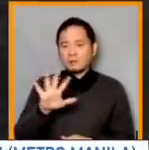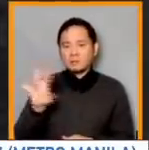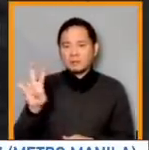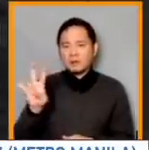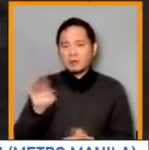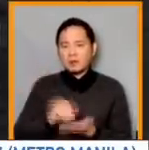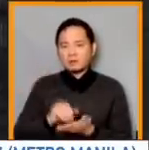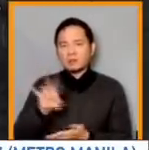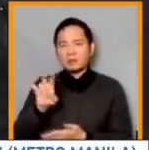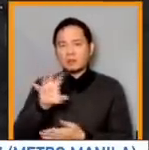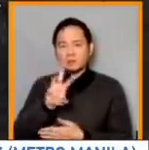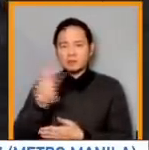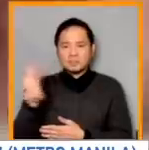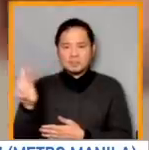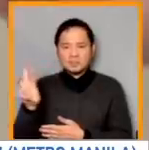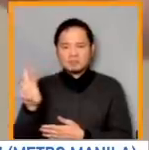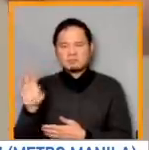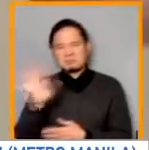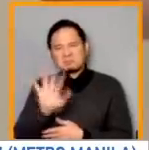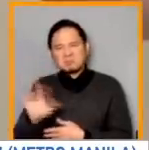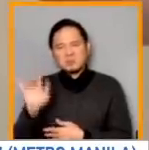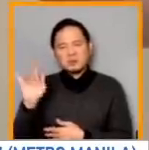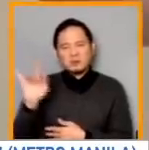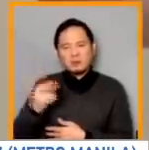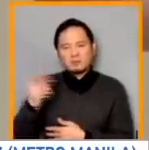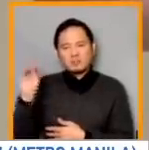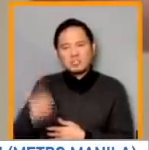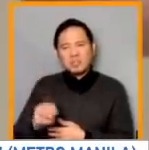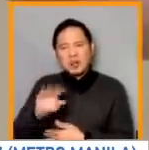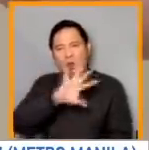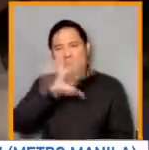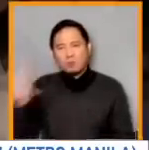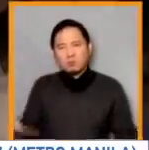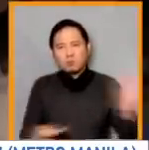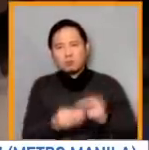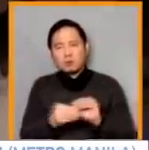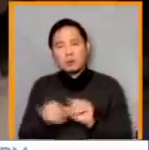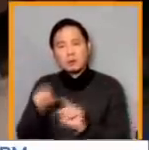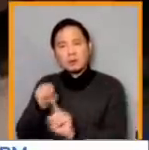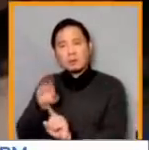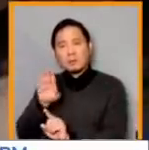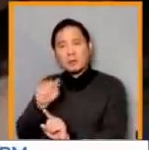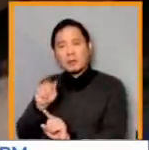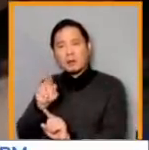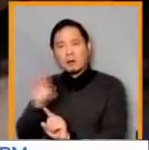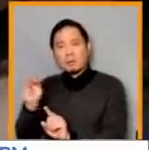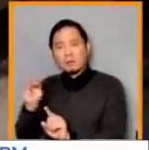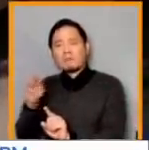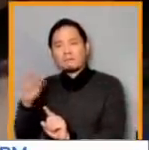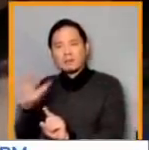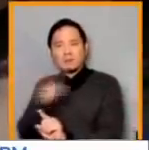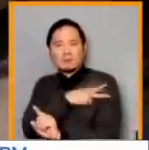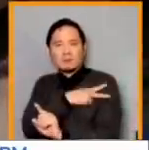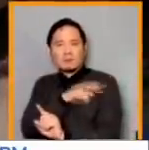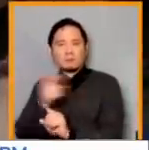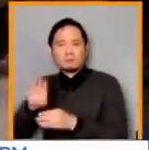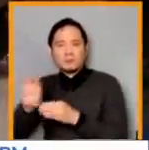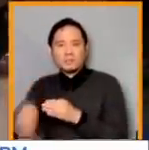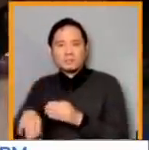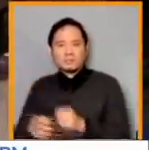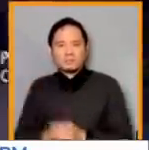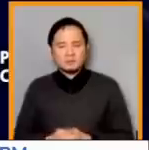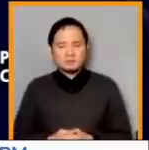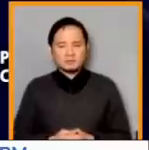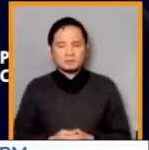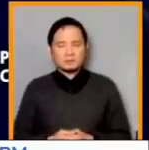957,766 o 25% lang ng populasyon ng BARMM ang kompleto na sa bakuna. Umawit po ako kay